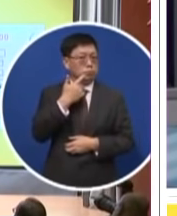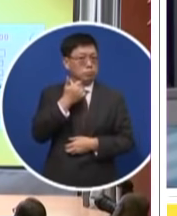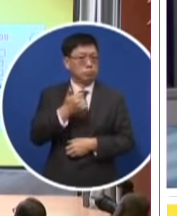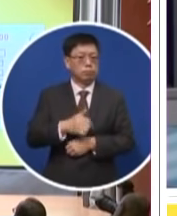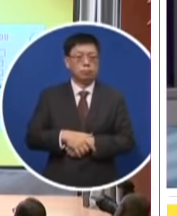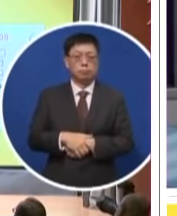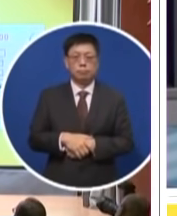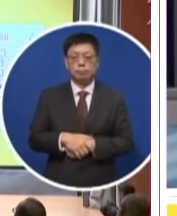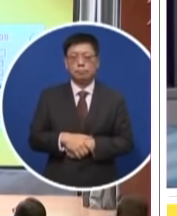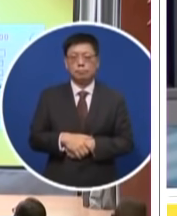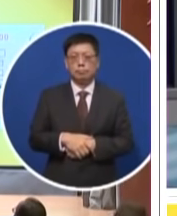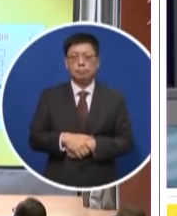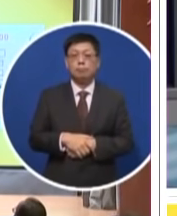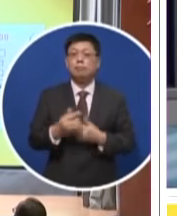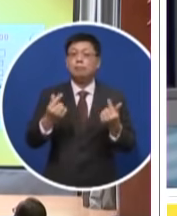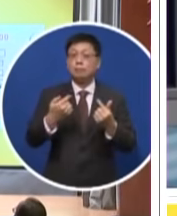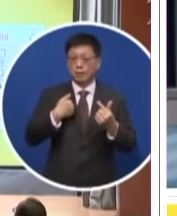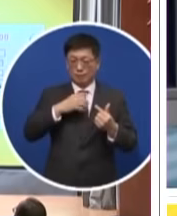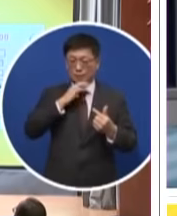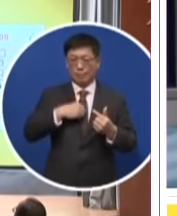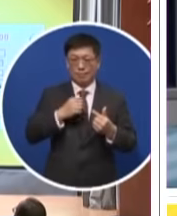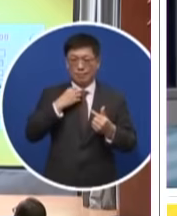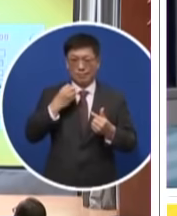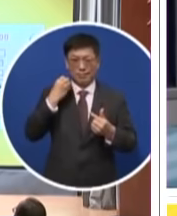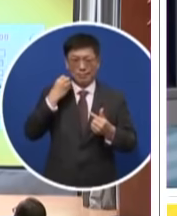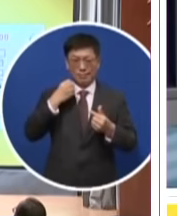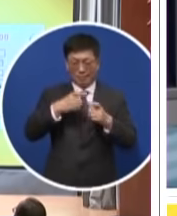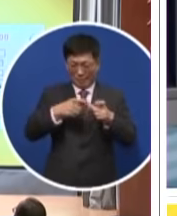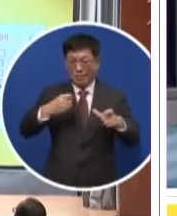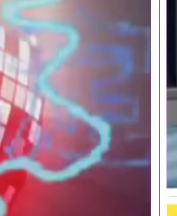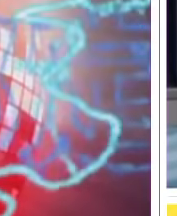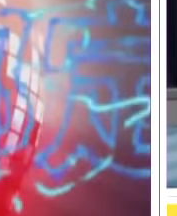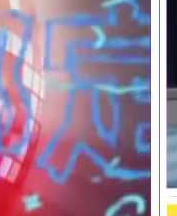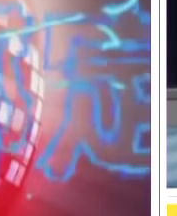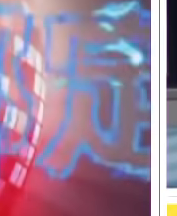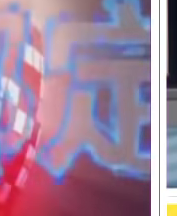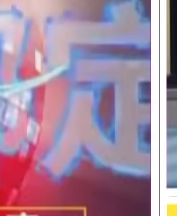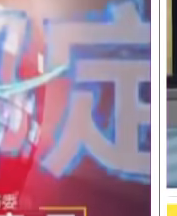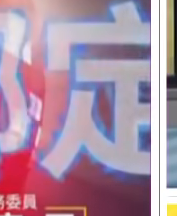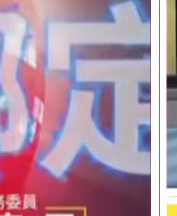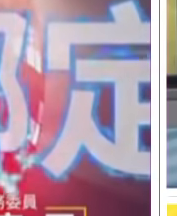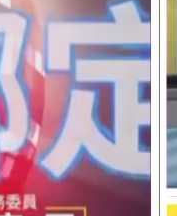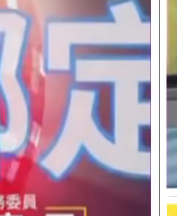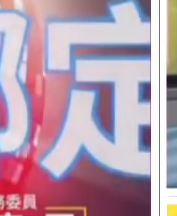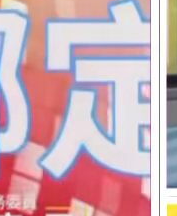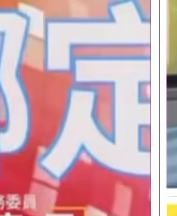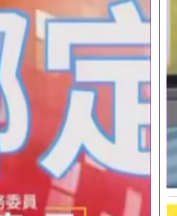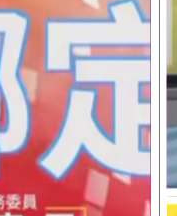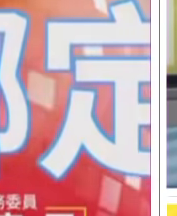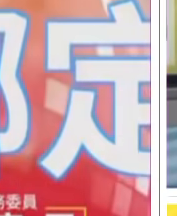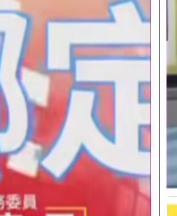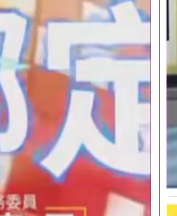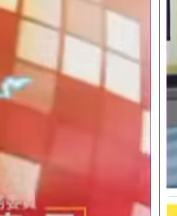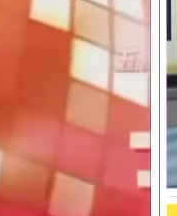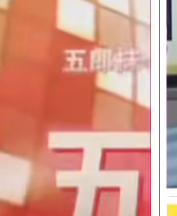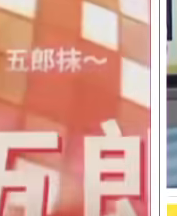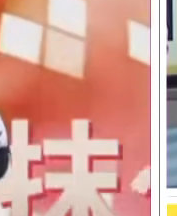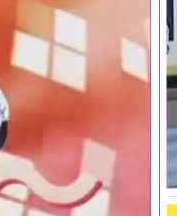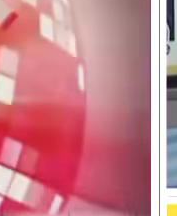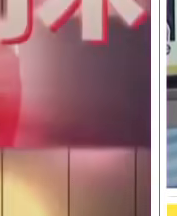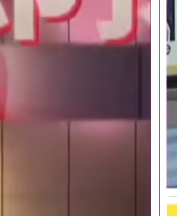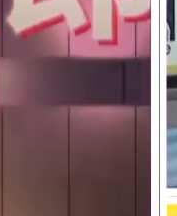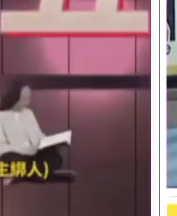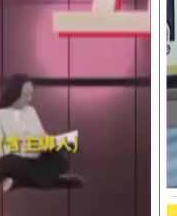为上一波疫情严重的时候，电商没有受影响。你这一波不是应该要来帮助那些上次受